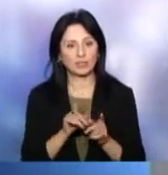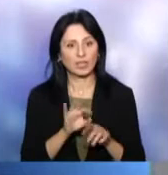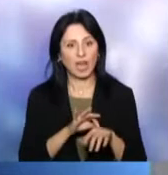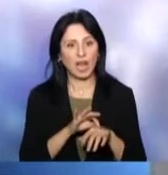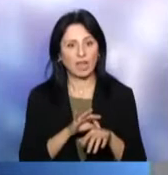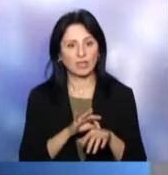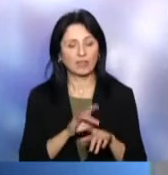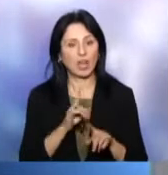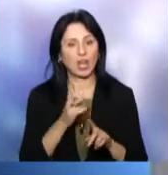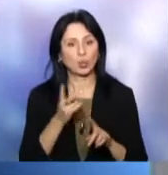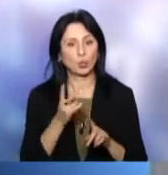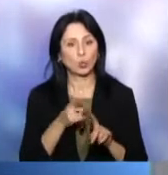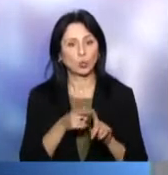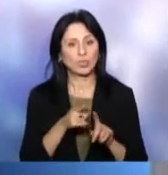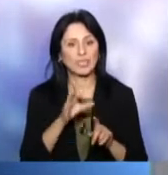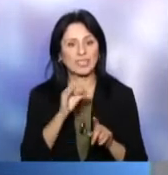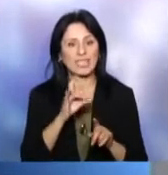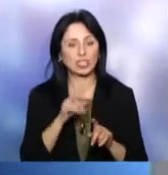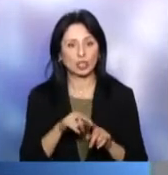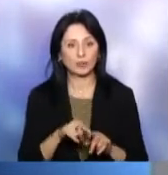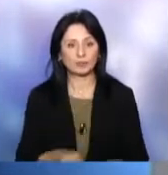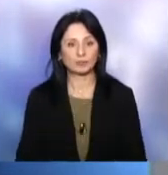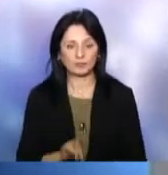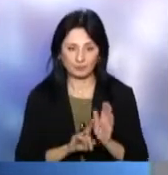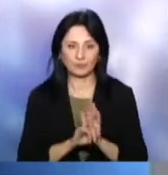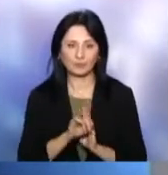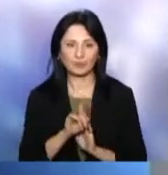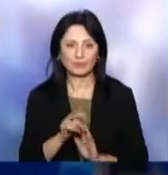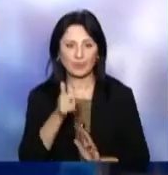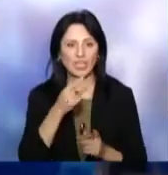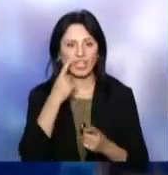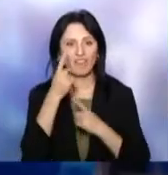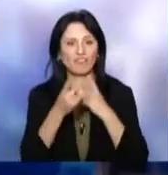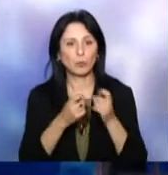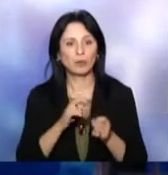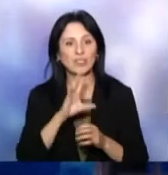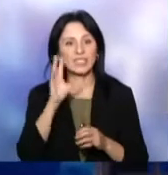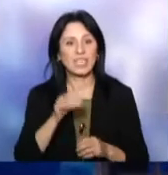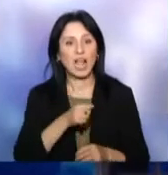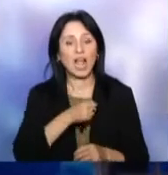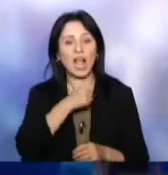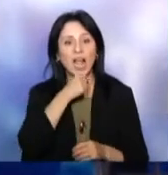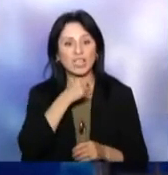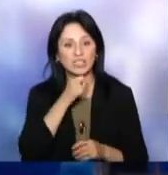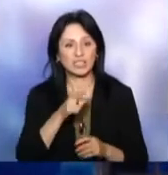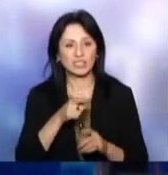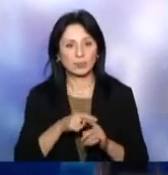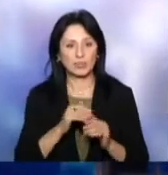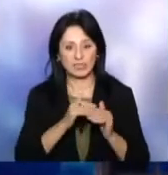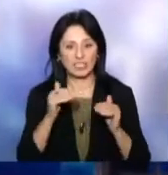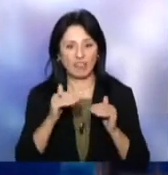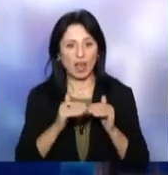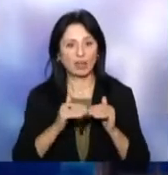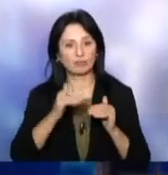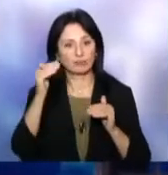და რატომ უნდა შევუხამოთ ის სეზონს? მოდი მით დავიწყებ კარგი ინფორმაციით, რომ საერთოდ ასაკის ღარმა გადაიწია